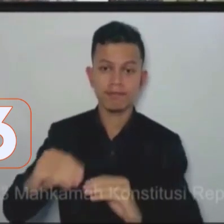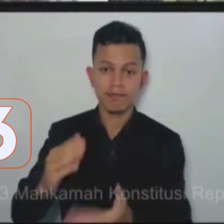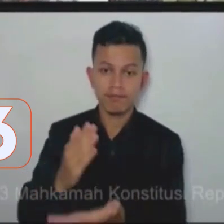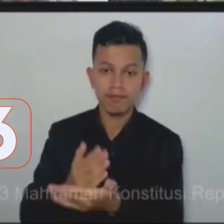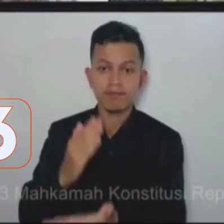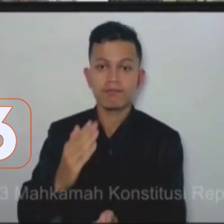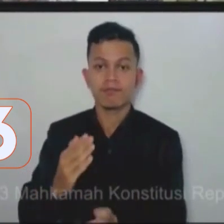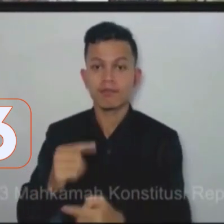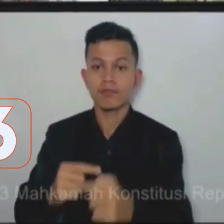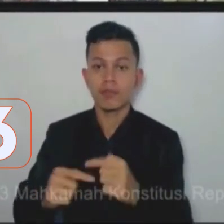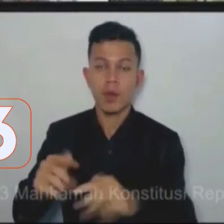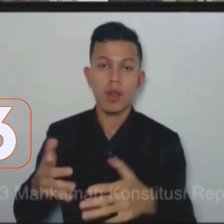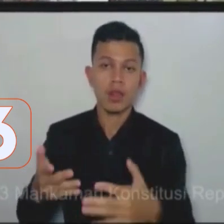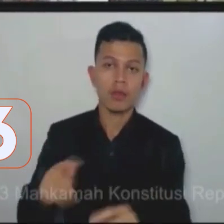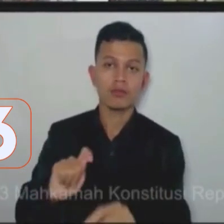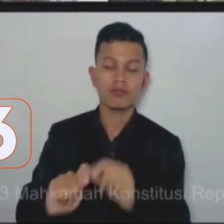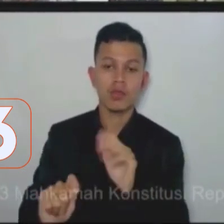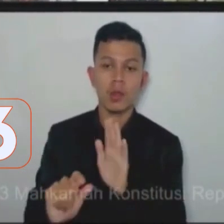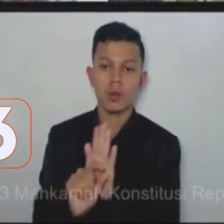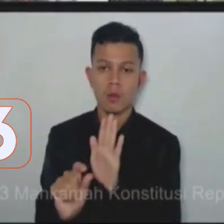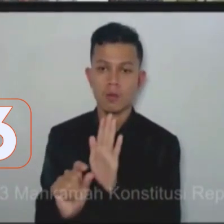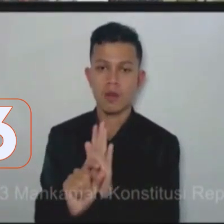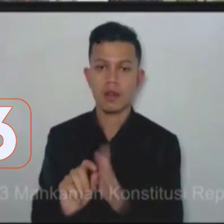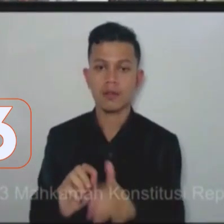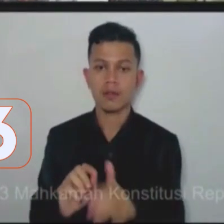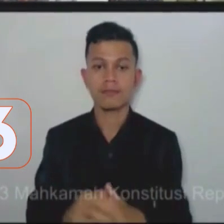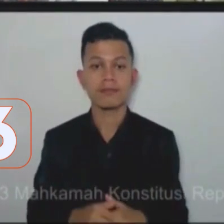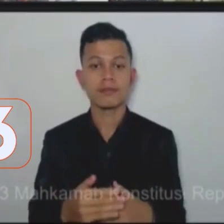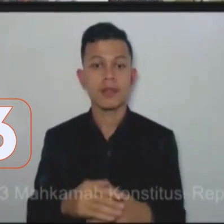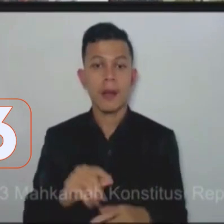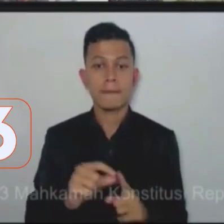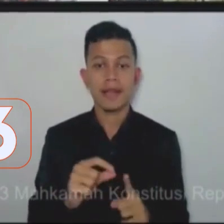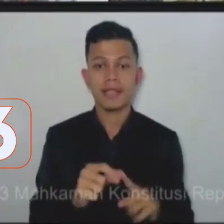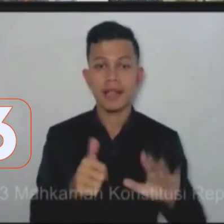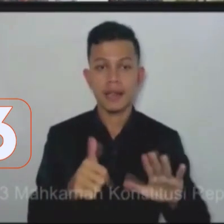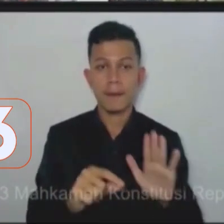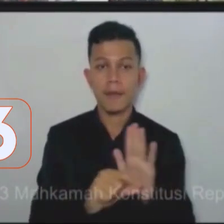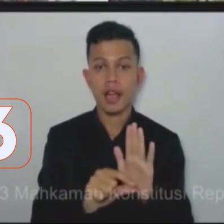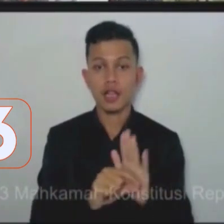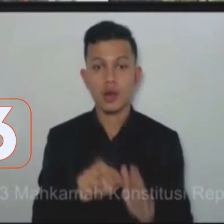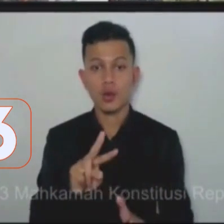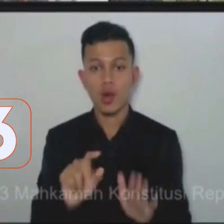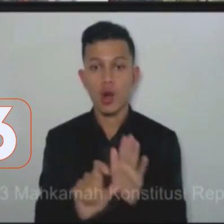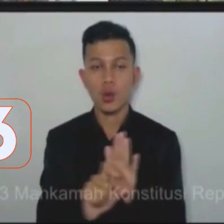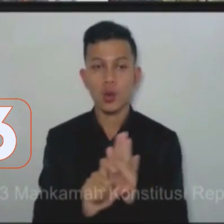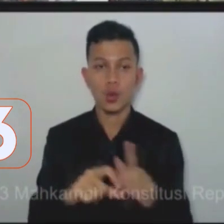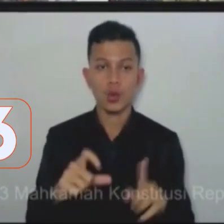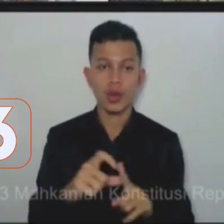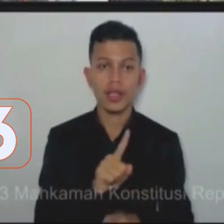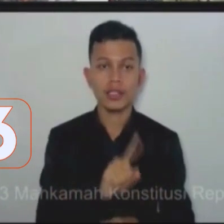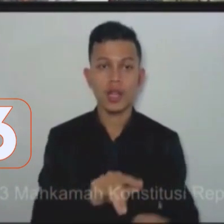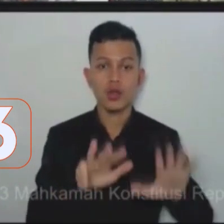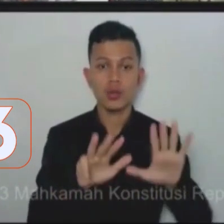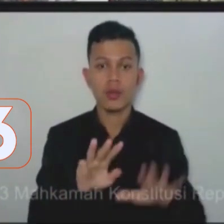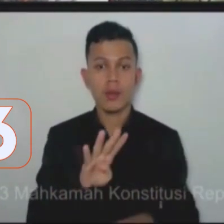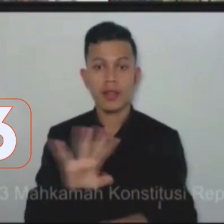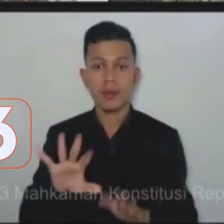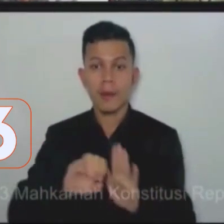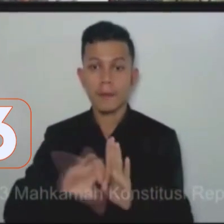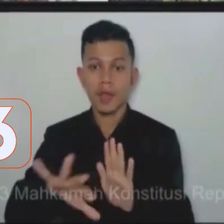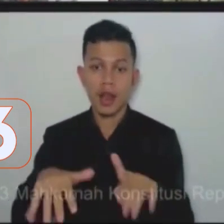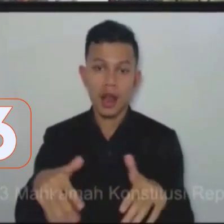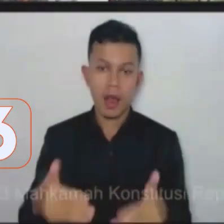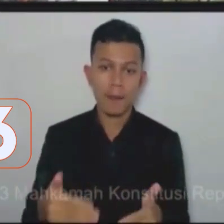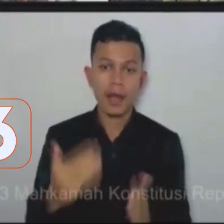dalam pembentukan undang-undang. Terlebih lagi, pasal 6 ayat 2 Undang-Undang Dasar 1945 menyatakan